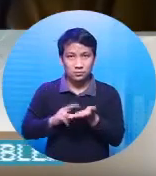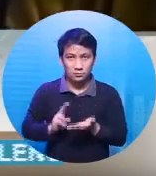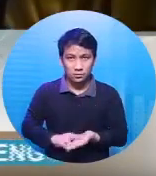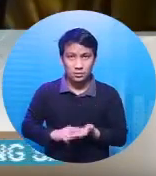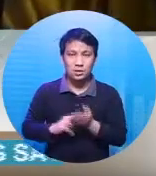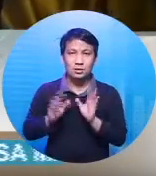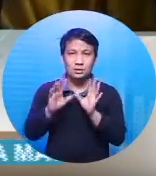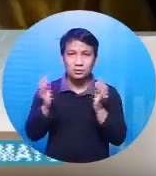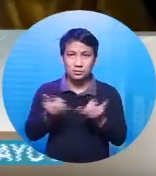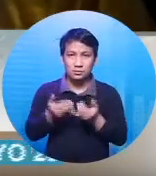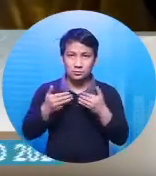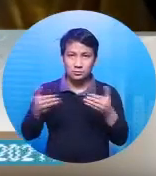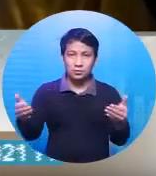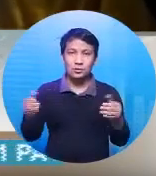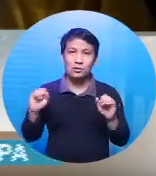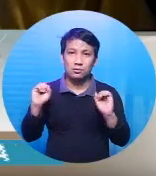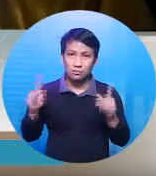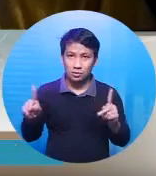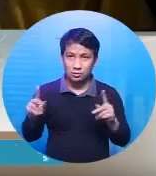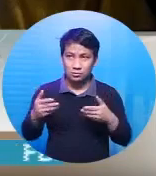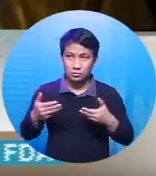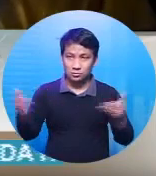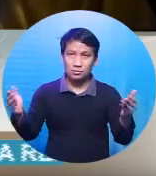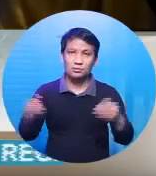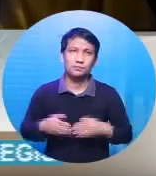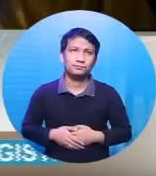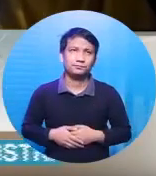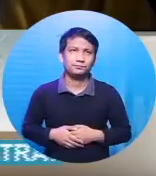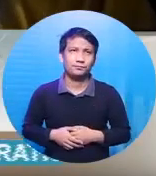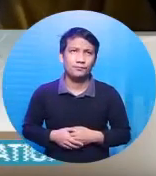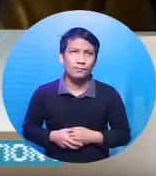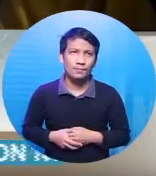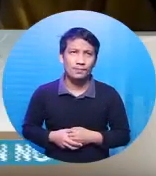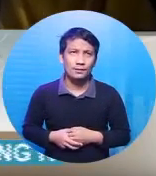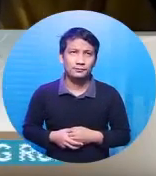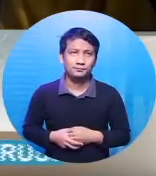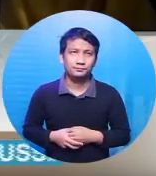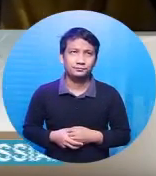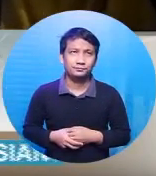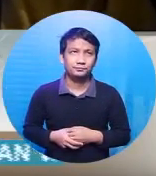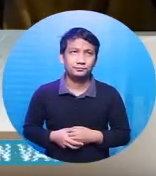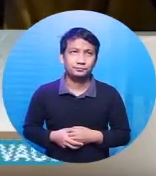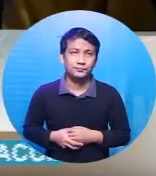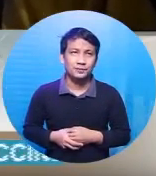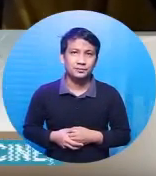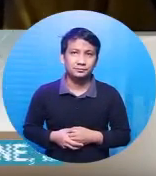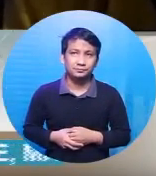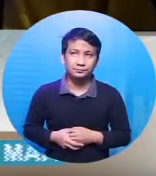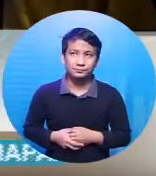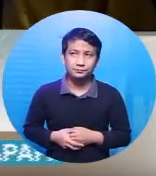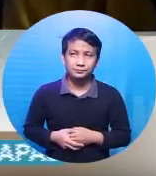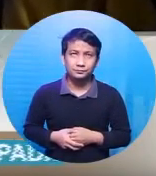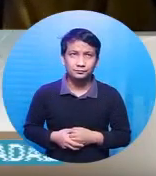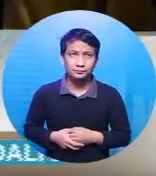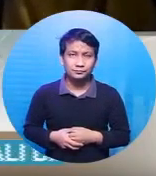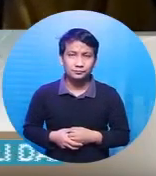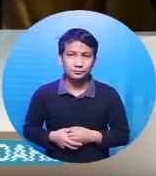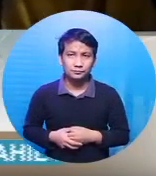barangay para makamubo na tayong lahat. Okay, ma'am? Okay, po. Grabe. Okay, sige po. Jasmine. Grabe.